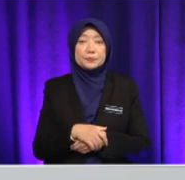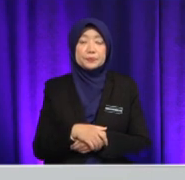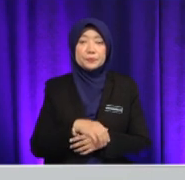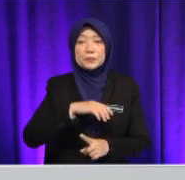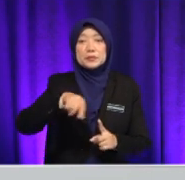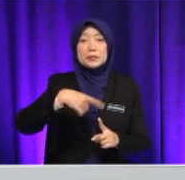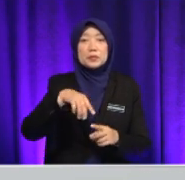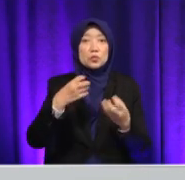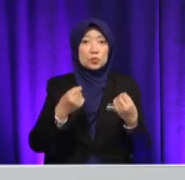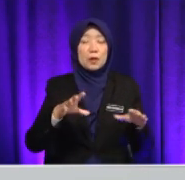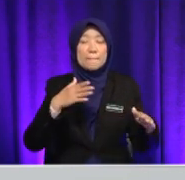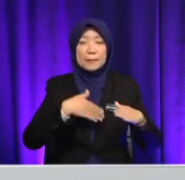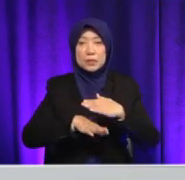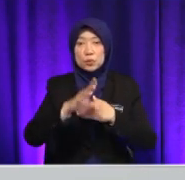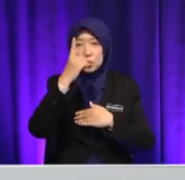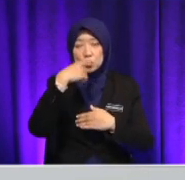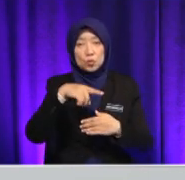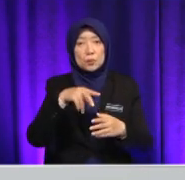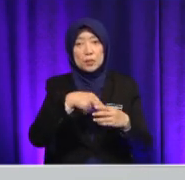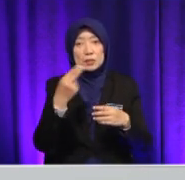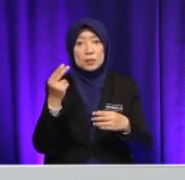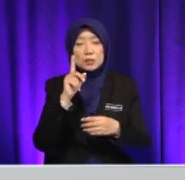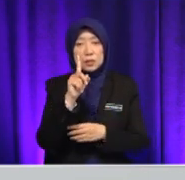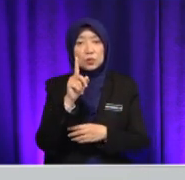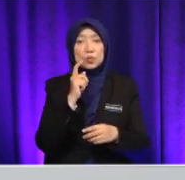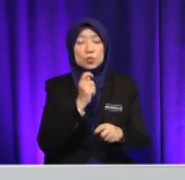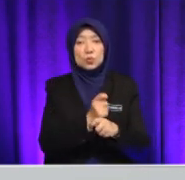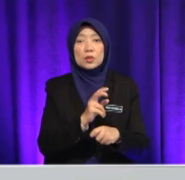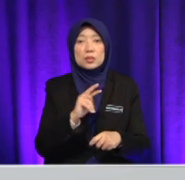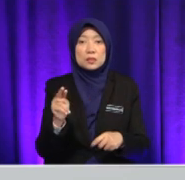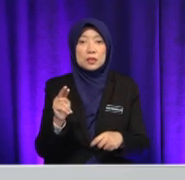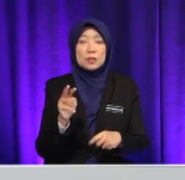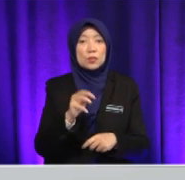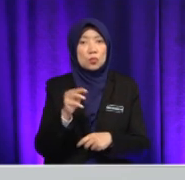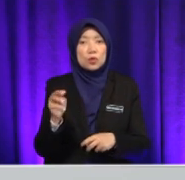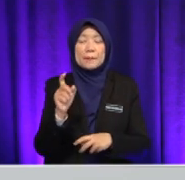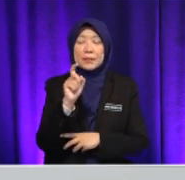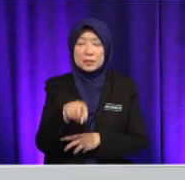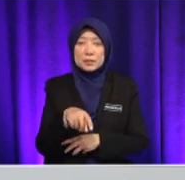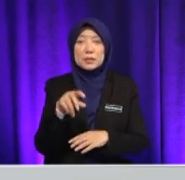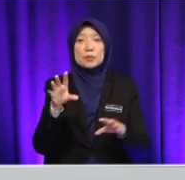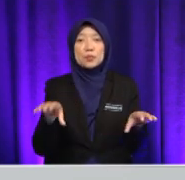ada masuk untuk asikan satu-satu tugas dan murid perlu membuat keputusan adalah